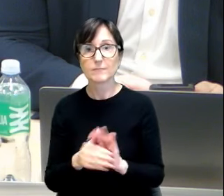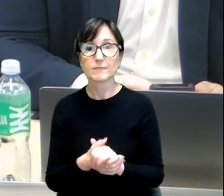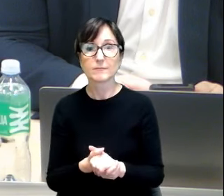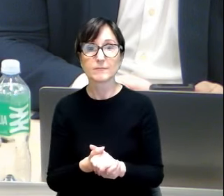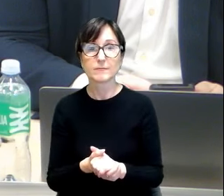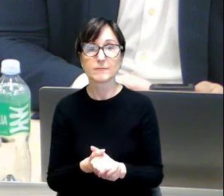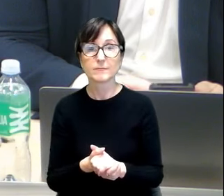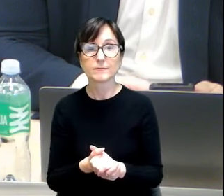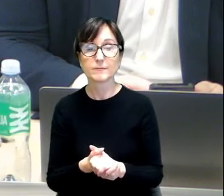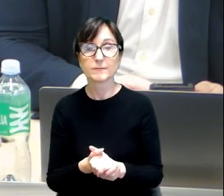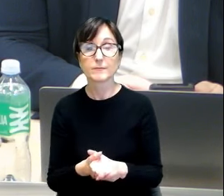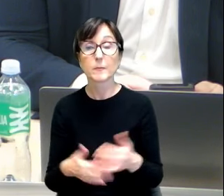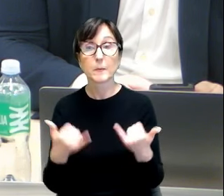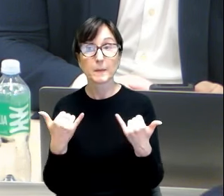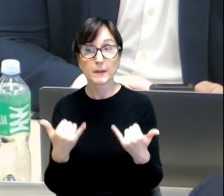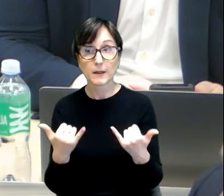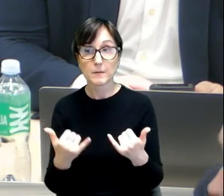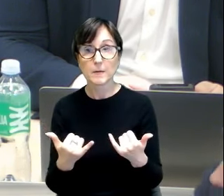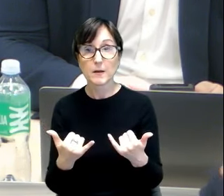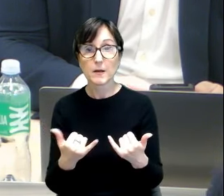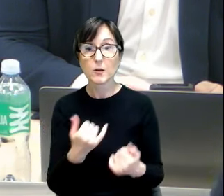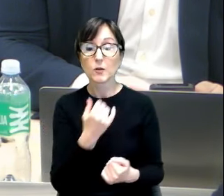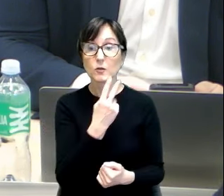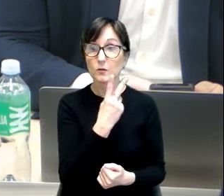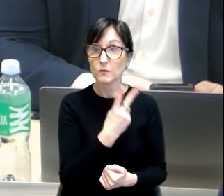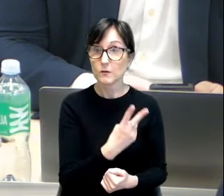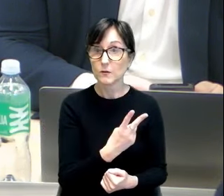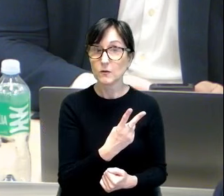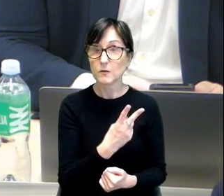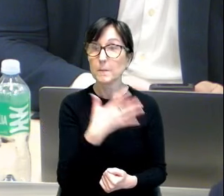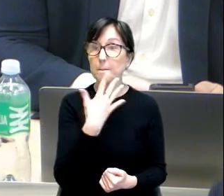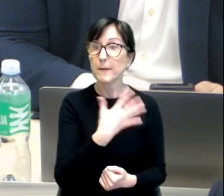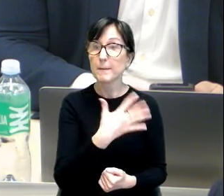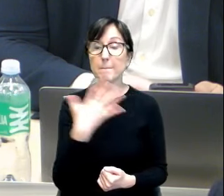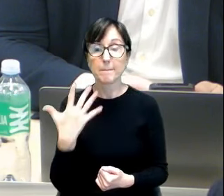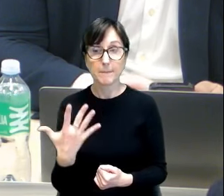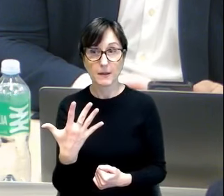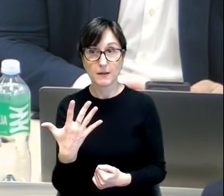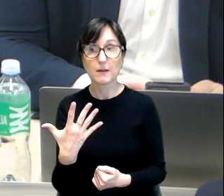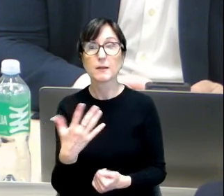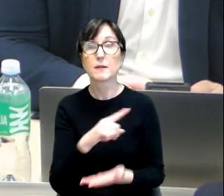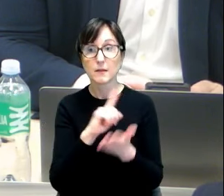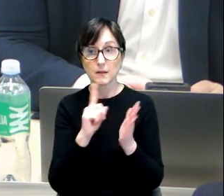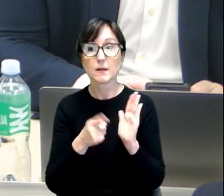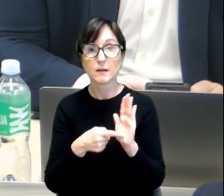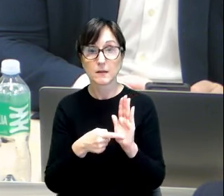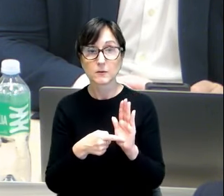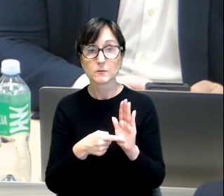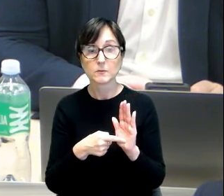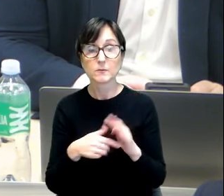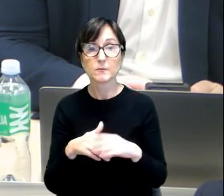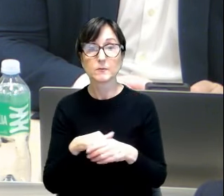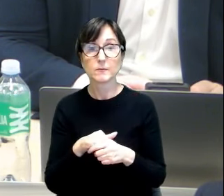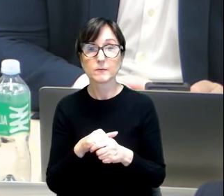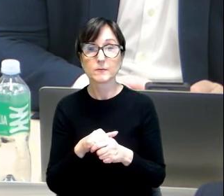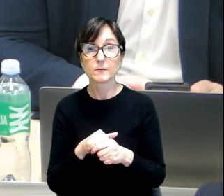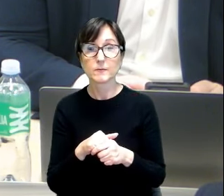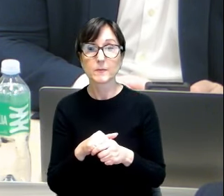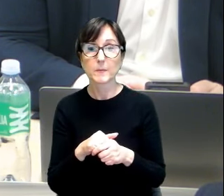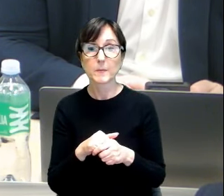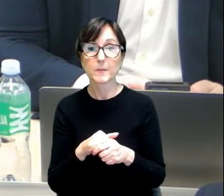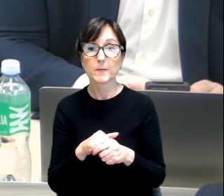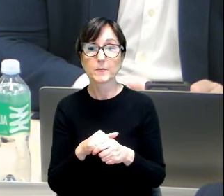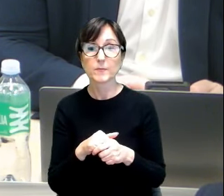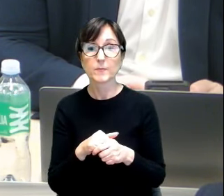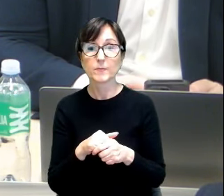tiek o dabar prie 20 prie 55 darbotvarkės klausimo padėsiu aš tą